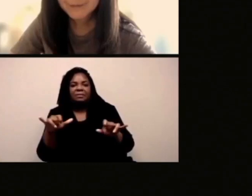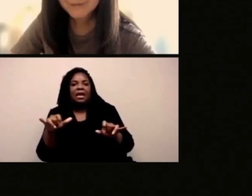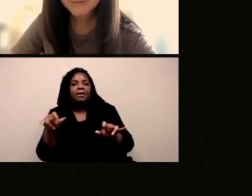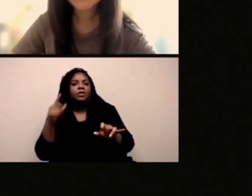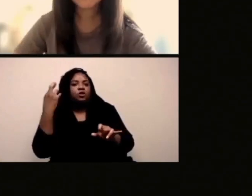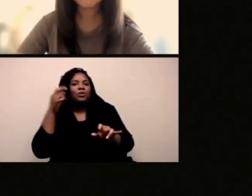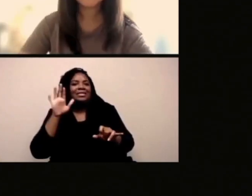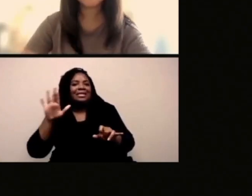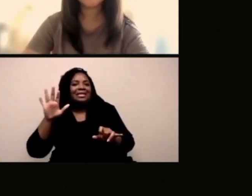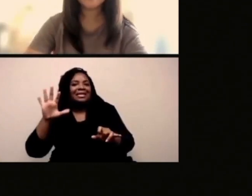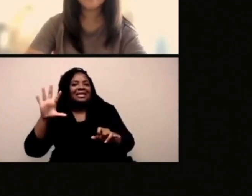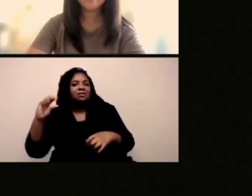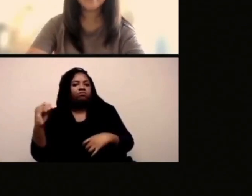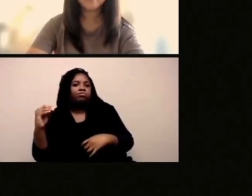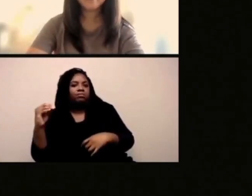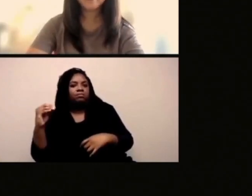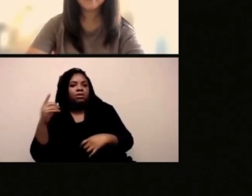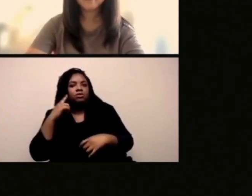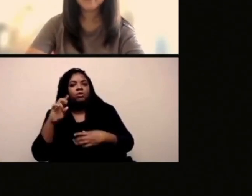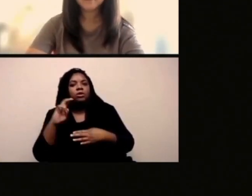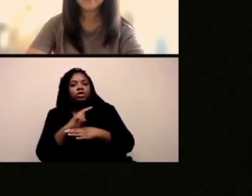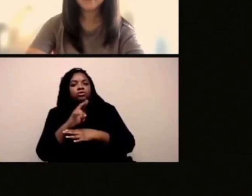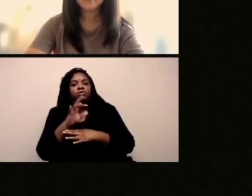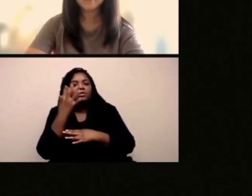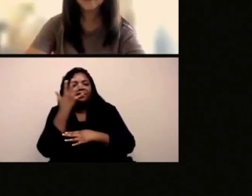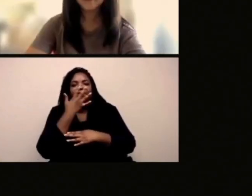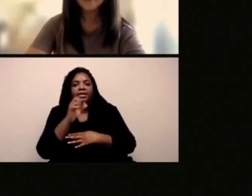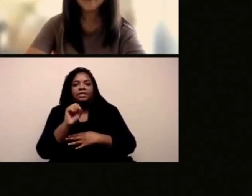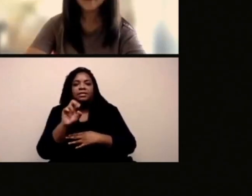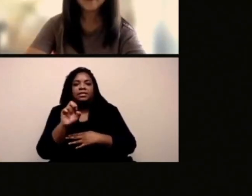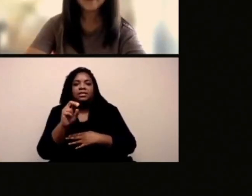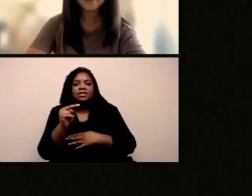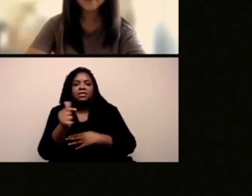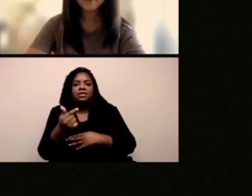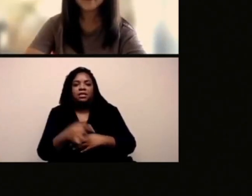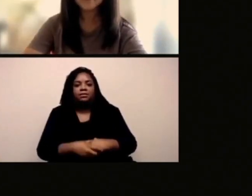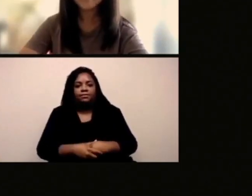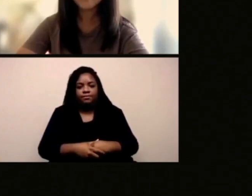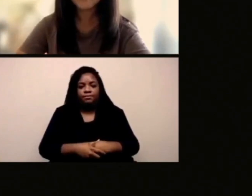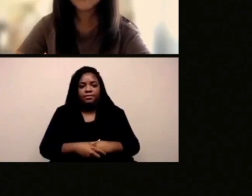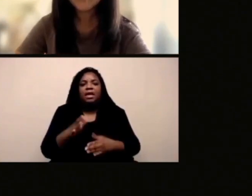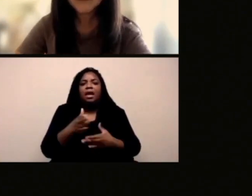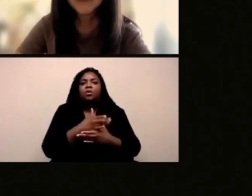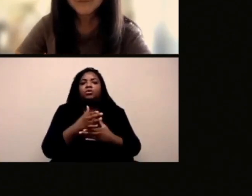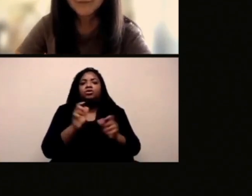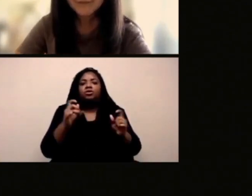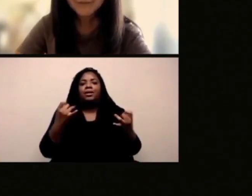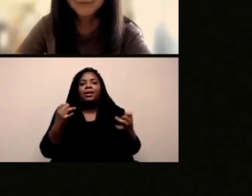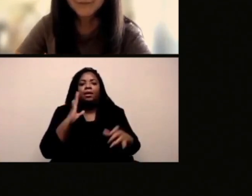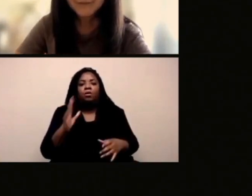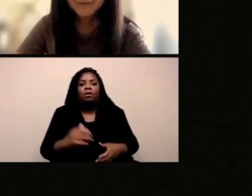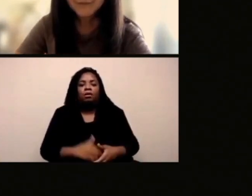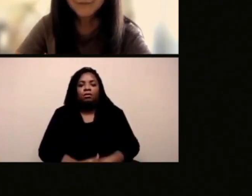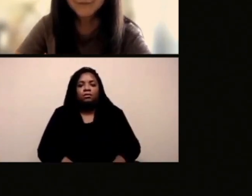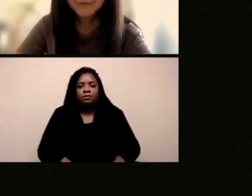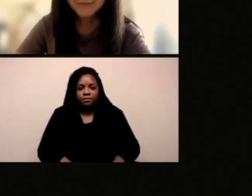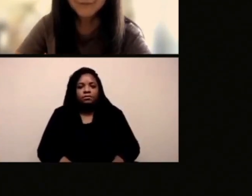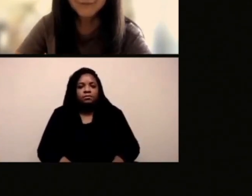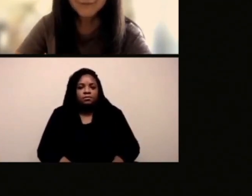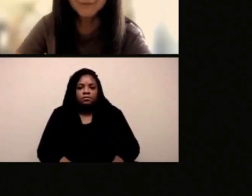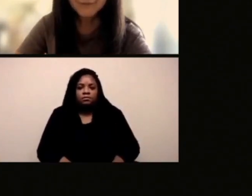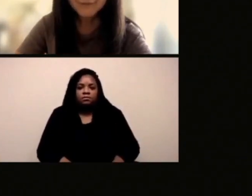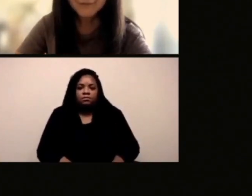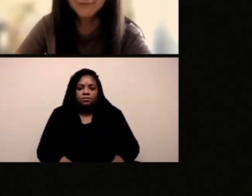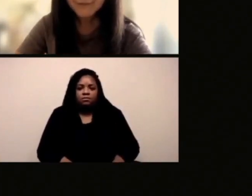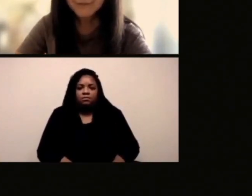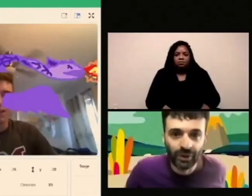utilizzare la camera in zoom e nella sensibilità allo stesso momento quindi spegnete la camera un attimo